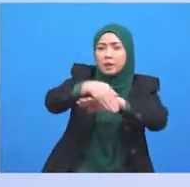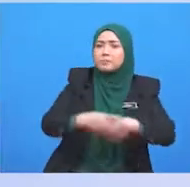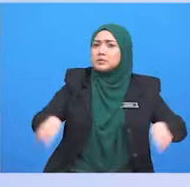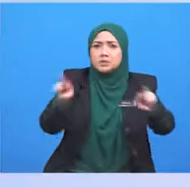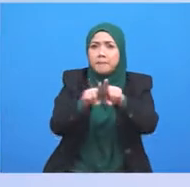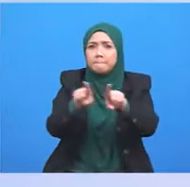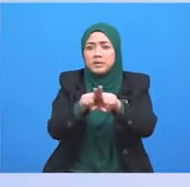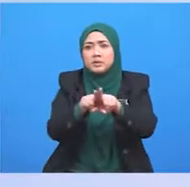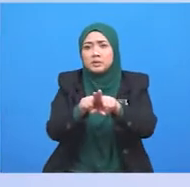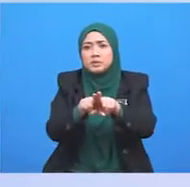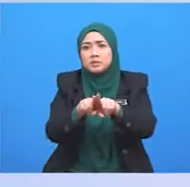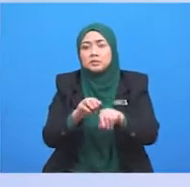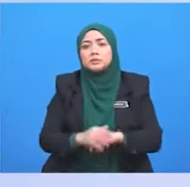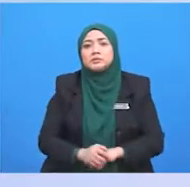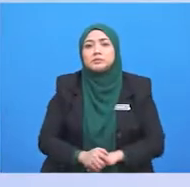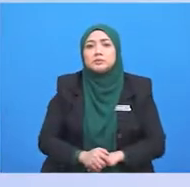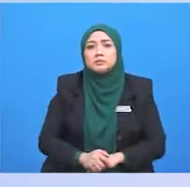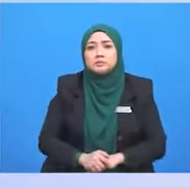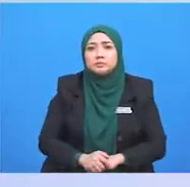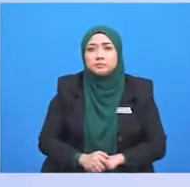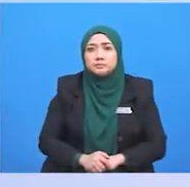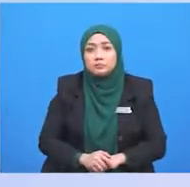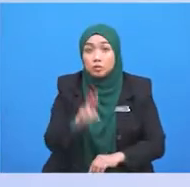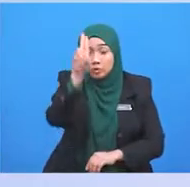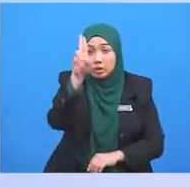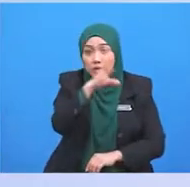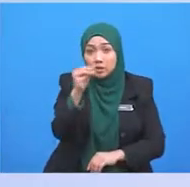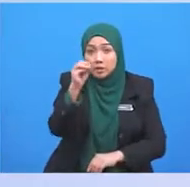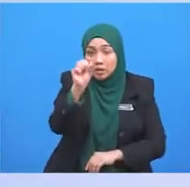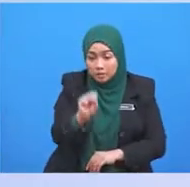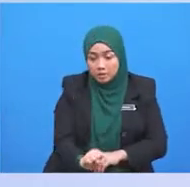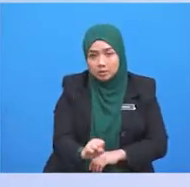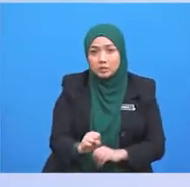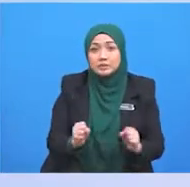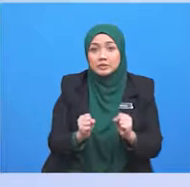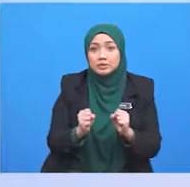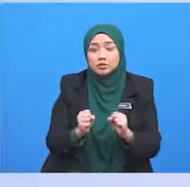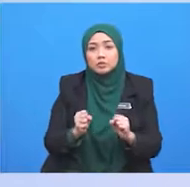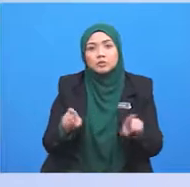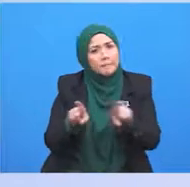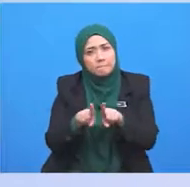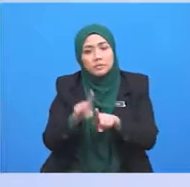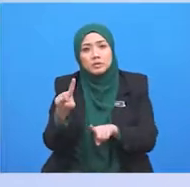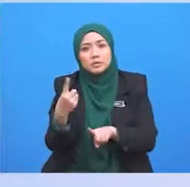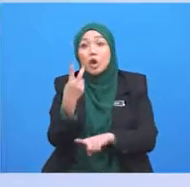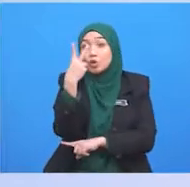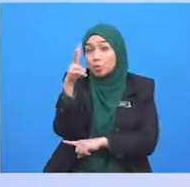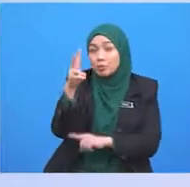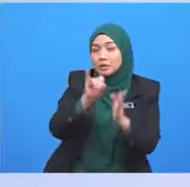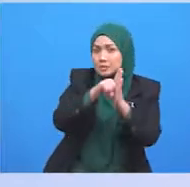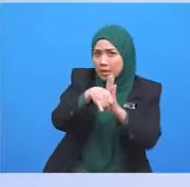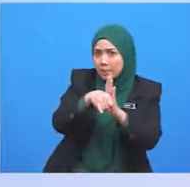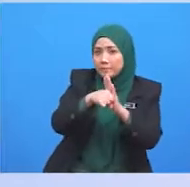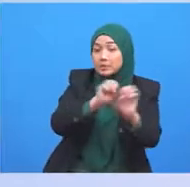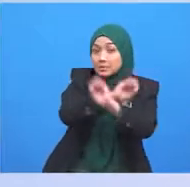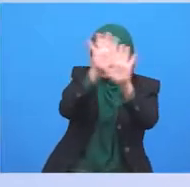utara mahupun di hemisfera selatan, iaitu 12 jam waktu siang dan